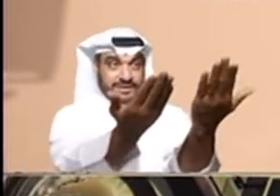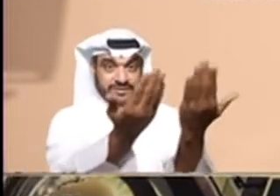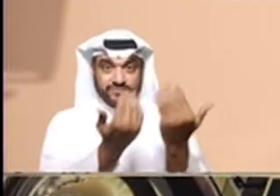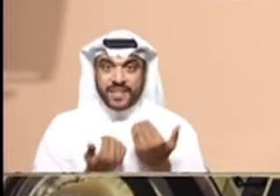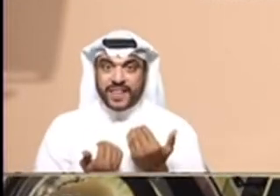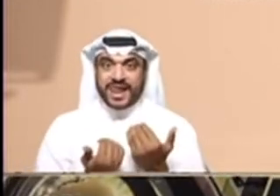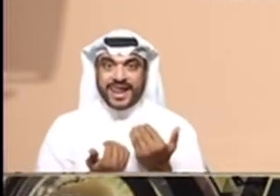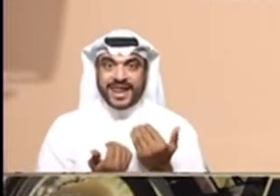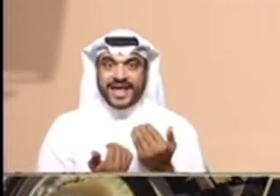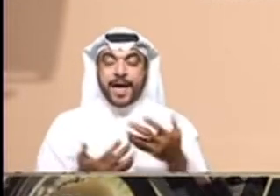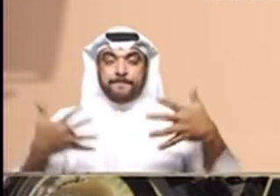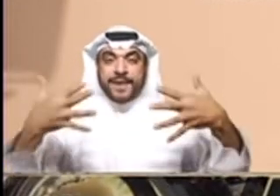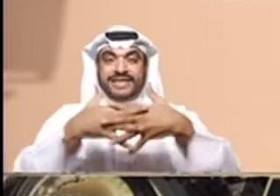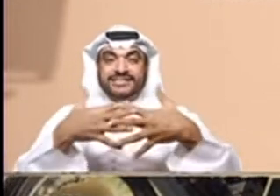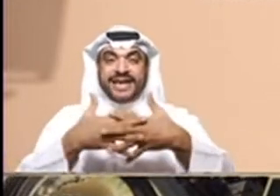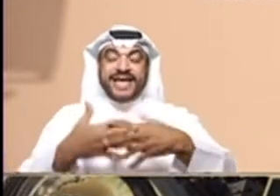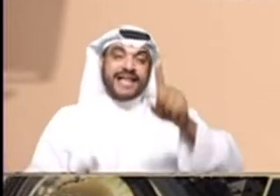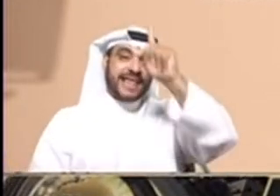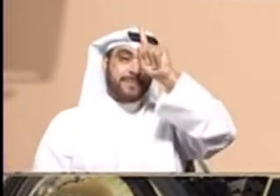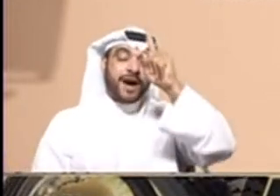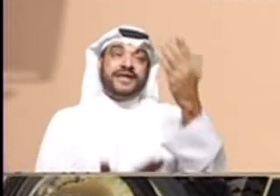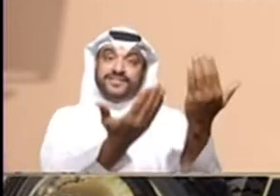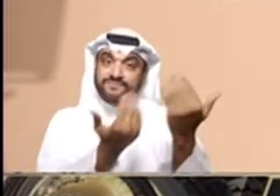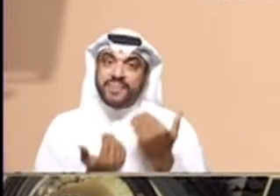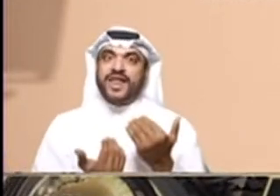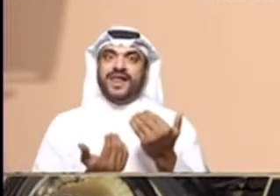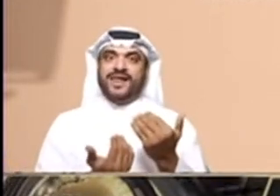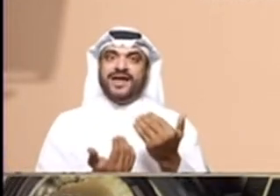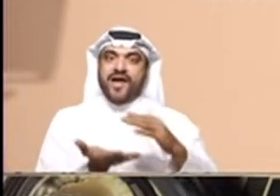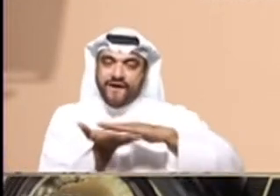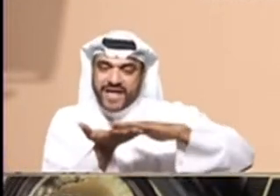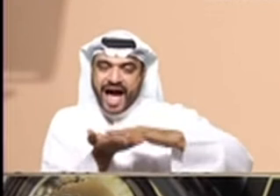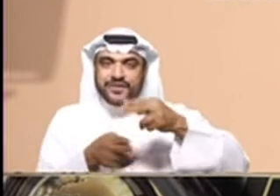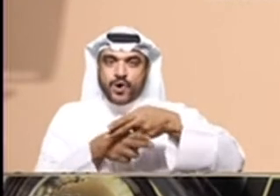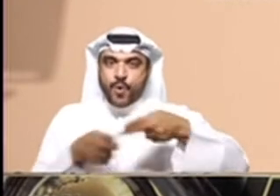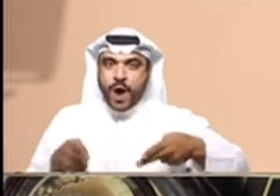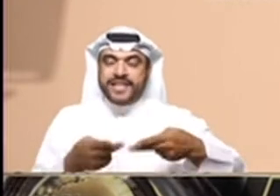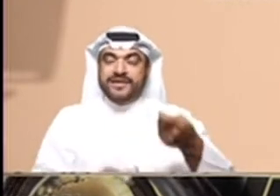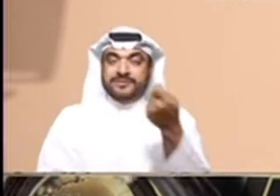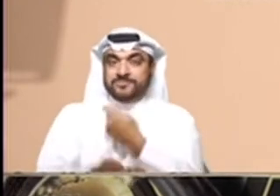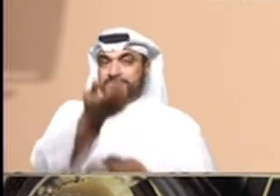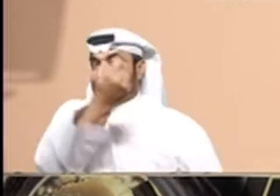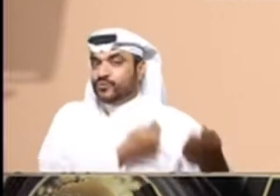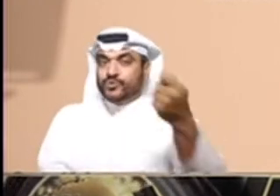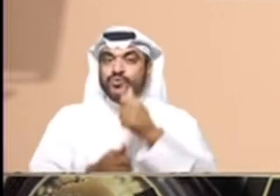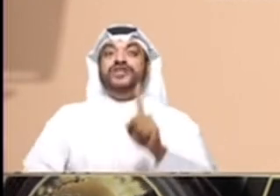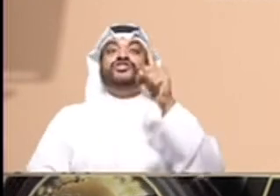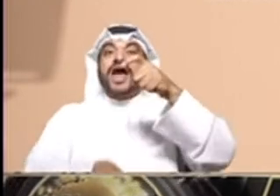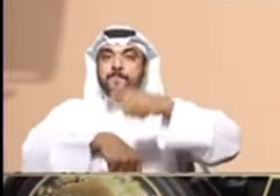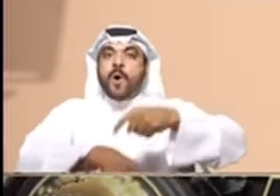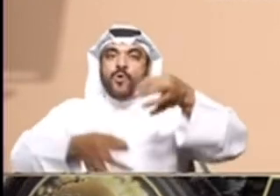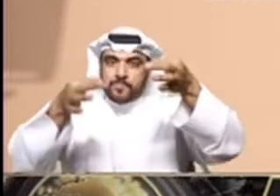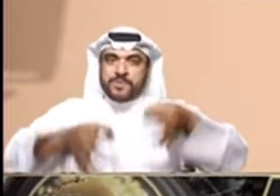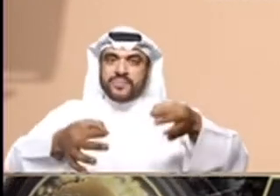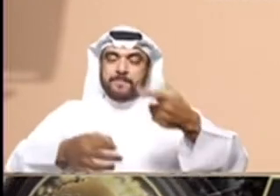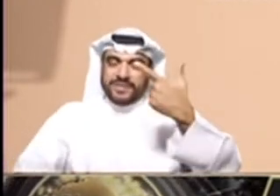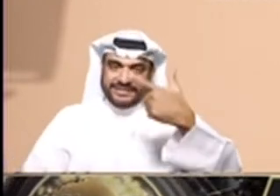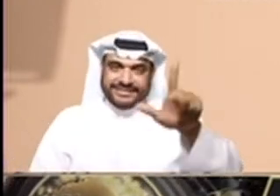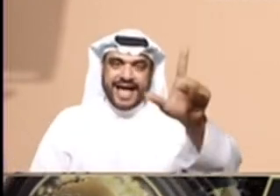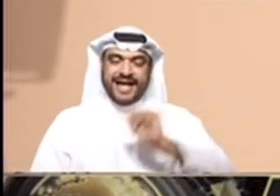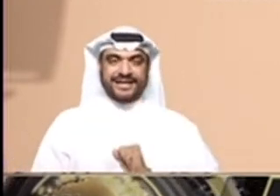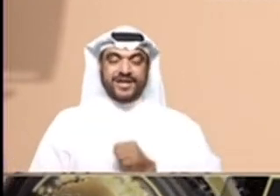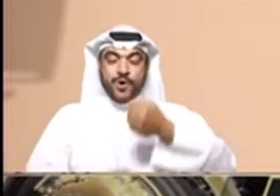تكون مألوفة، ولكنها بالتأكيد جاذبة وواعدة وفي موعدها الصحيح، وهي